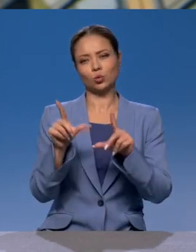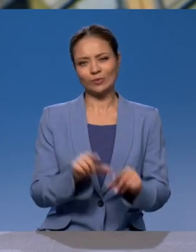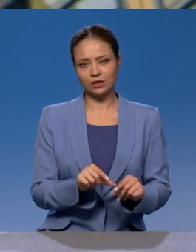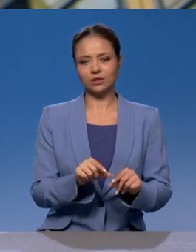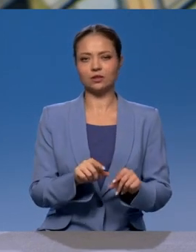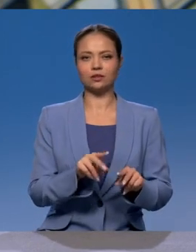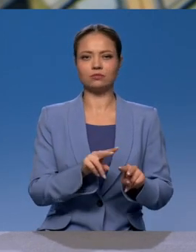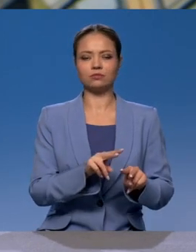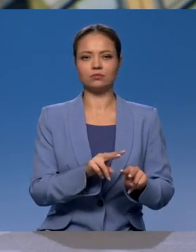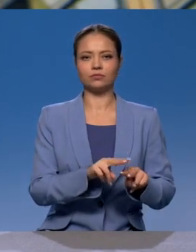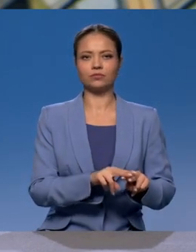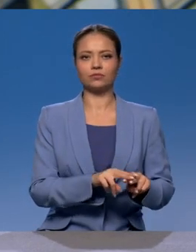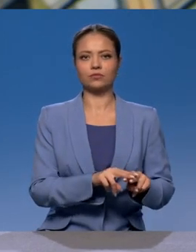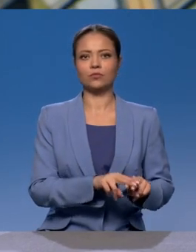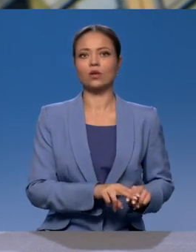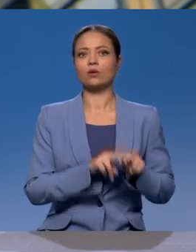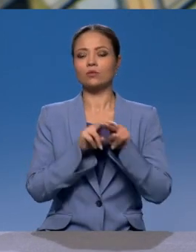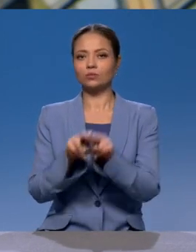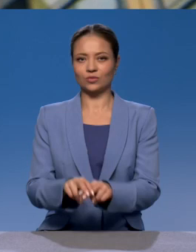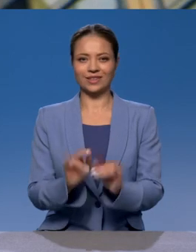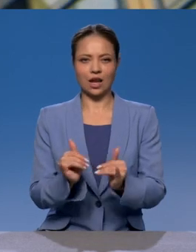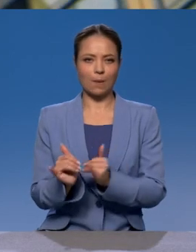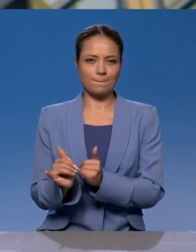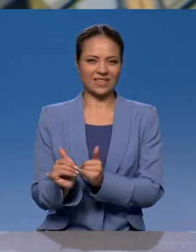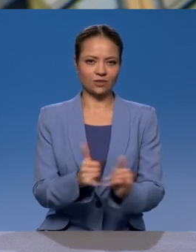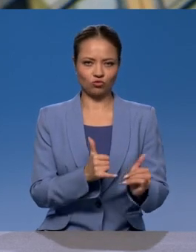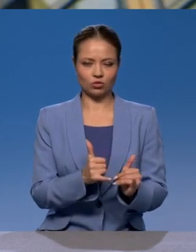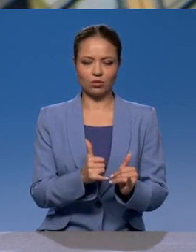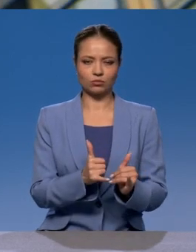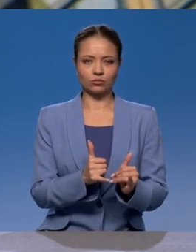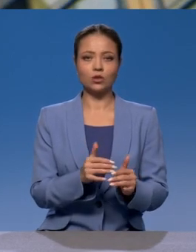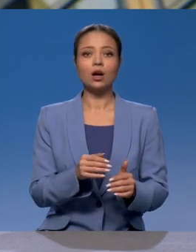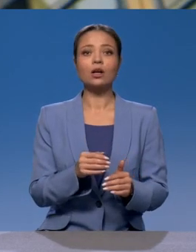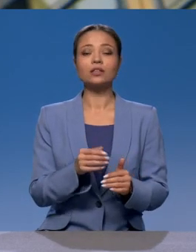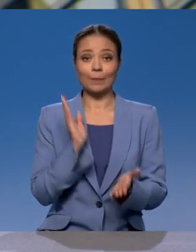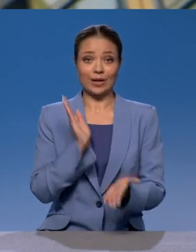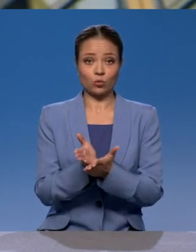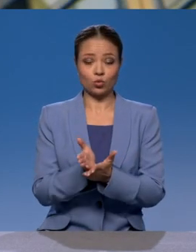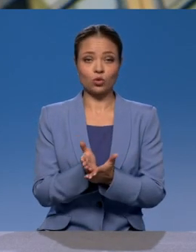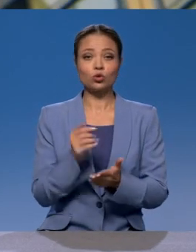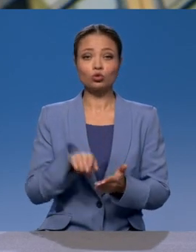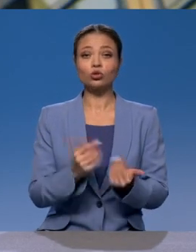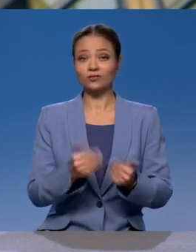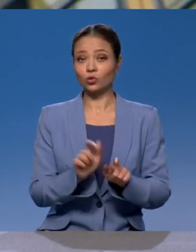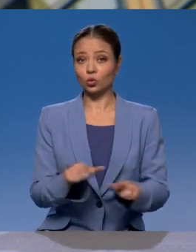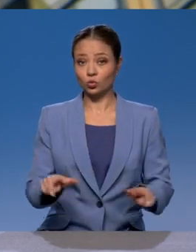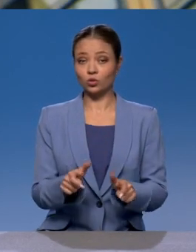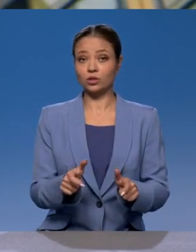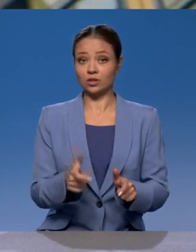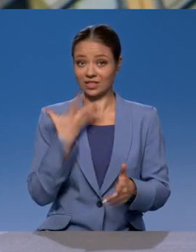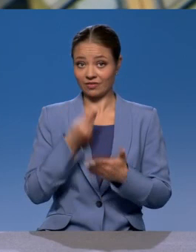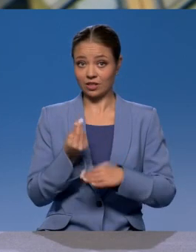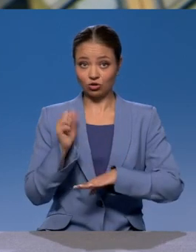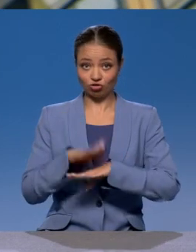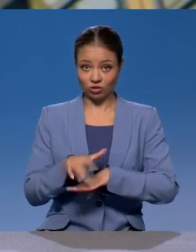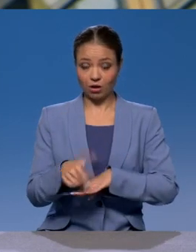называемых, поставщикам услуги напрямую вот этих льгот. То есть то, что сегодня население получает на свои счета,